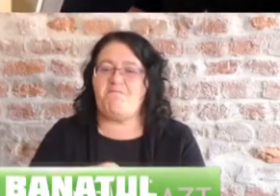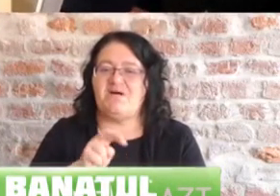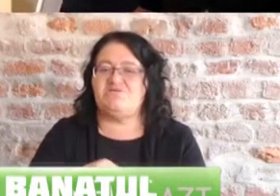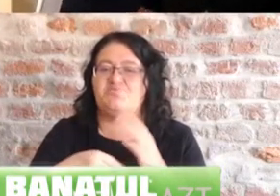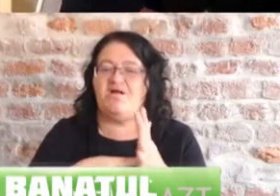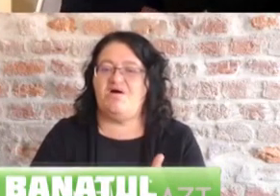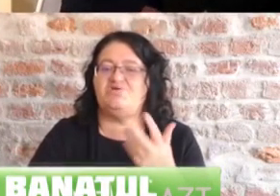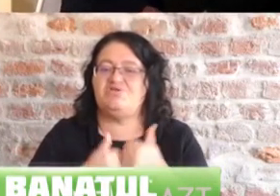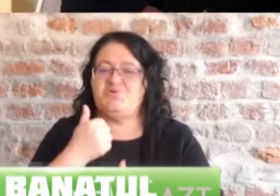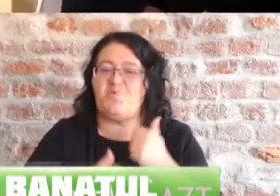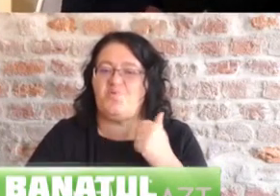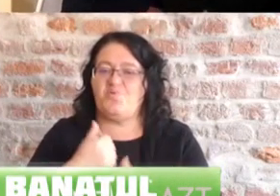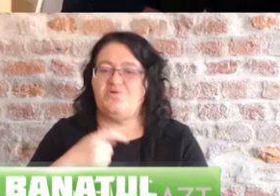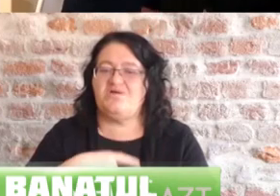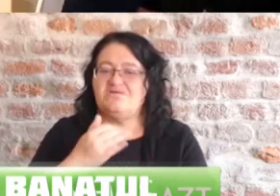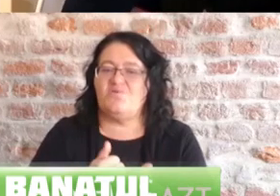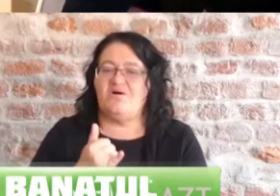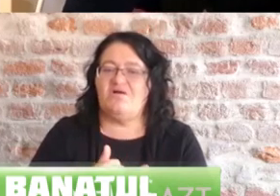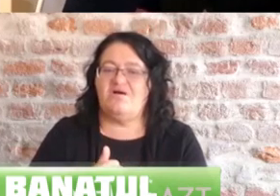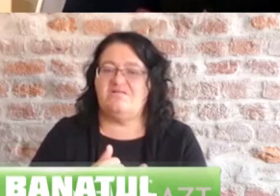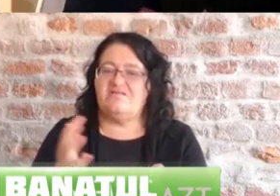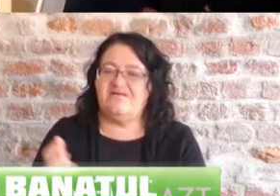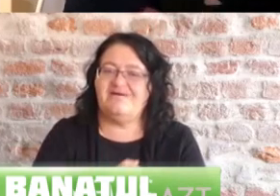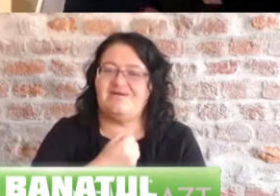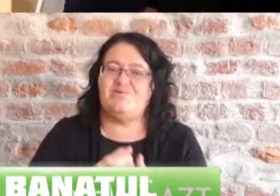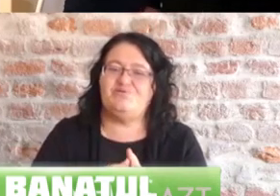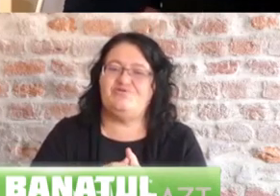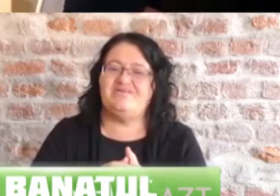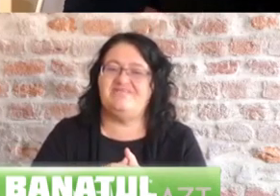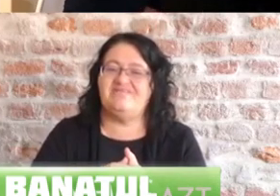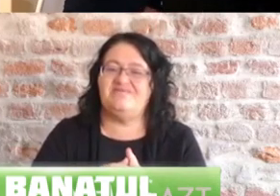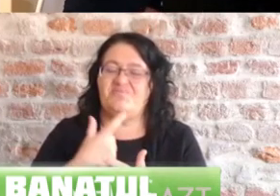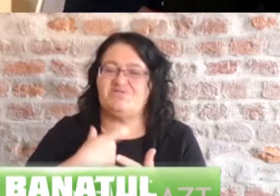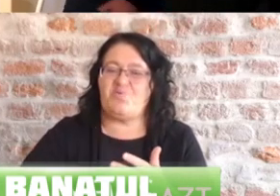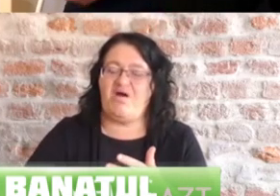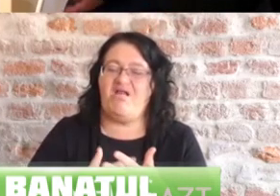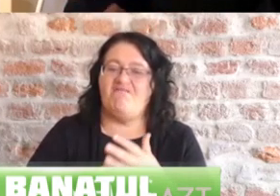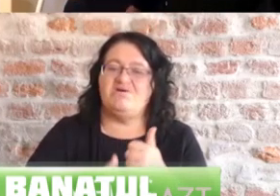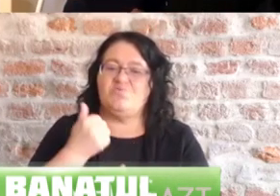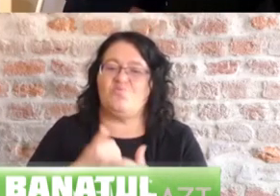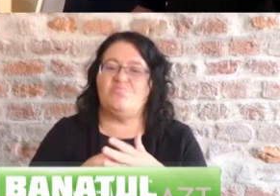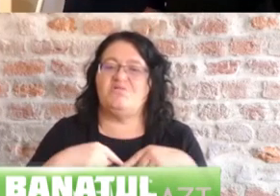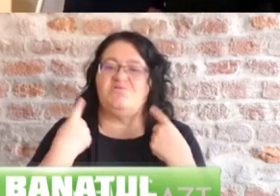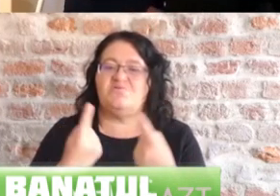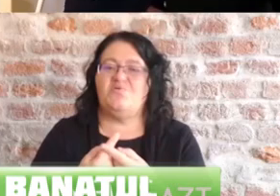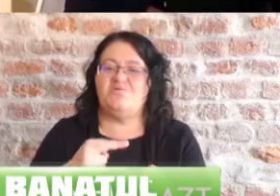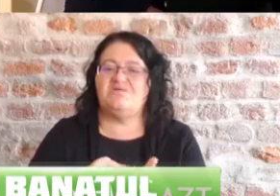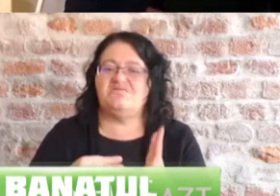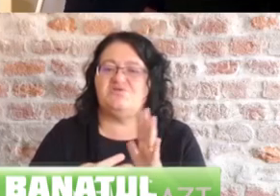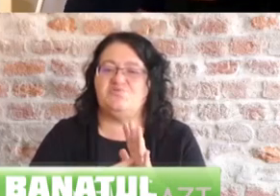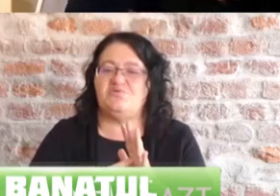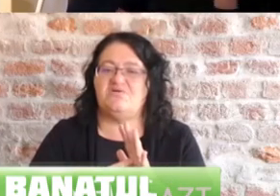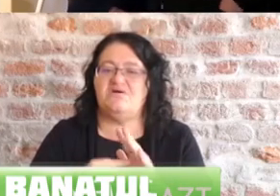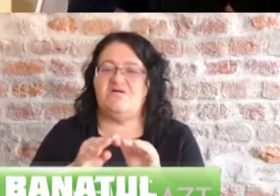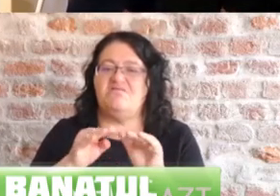la acest concurs este o adevărată reușită pentru noi. A fost un concurs care pentru noi a avut o desfășurare destul